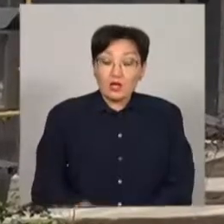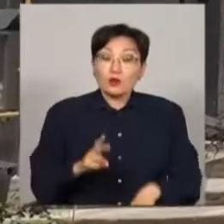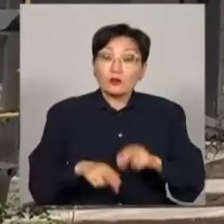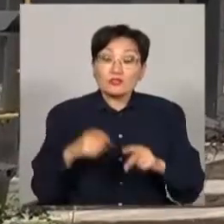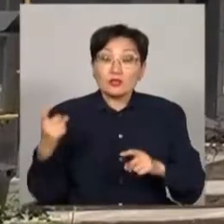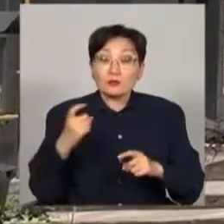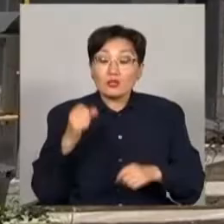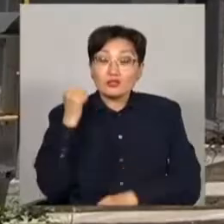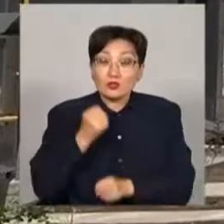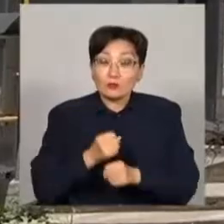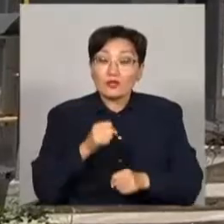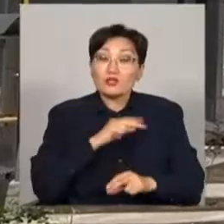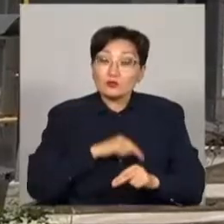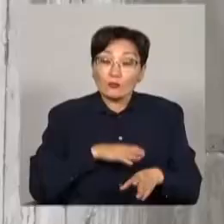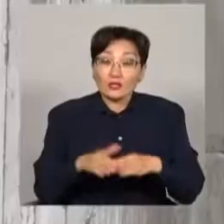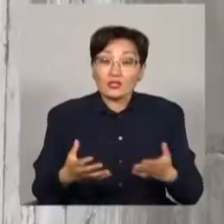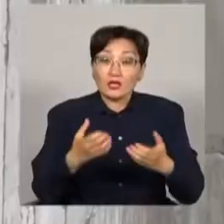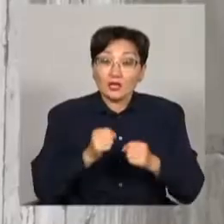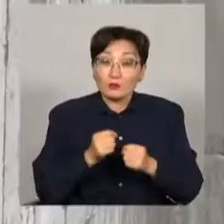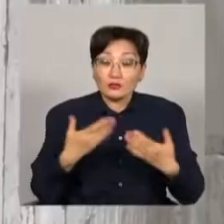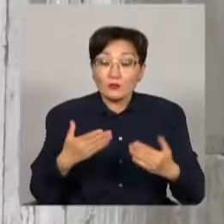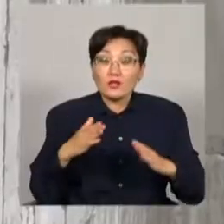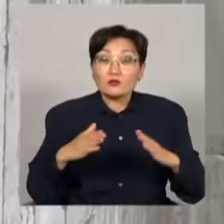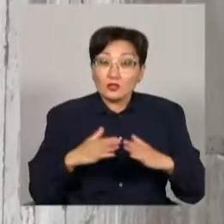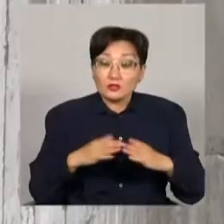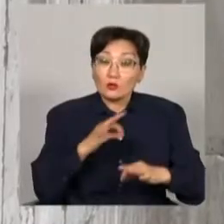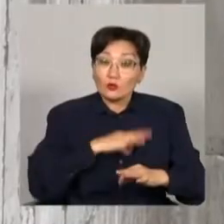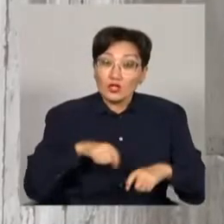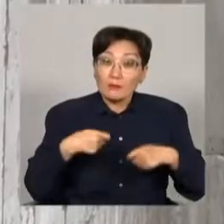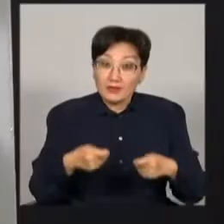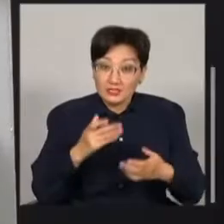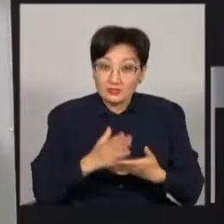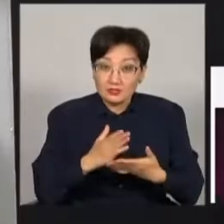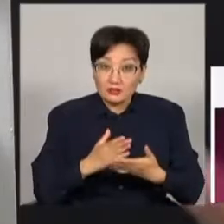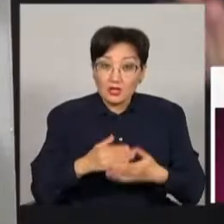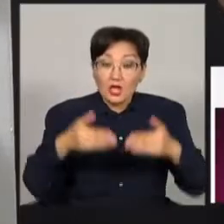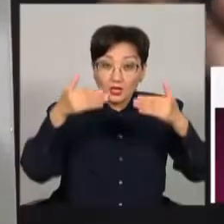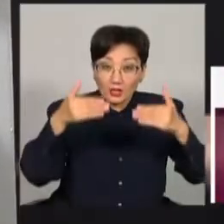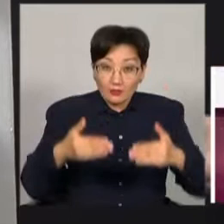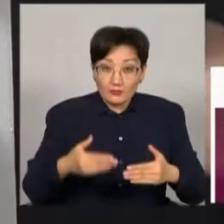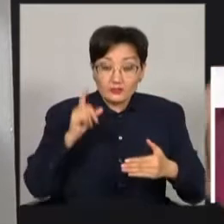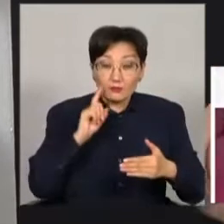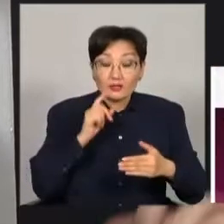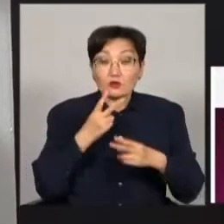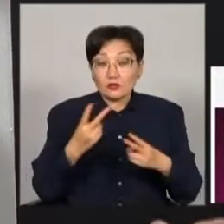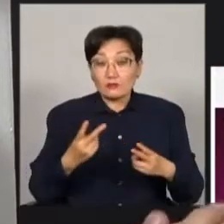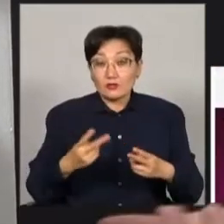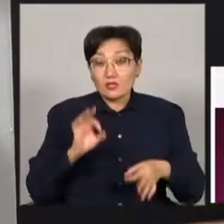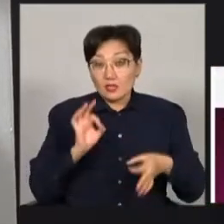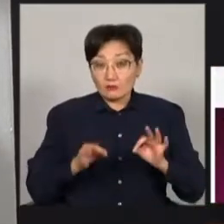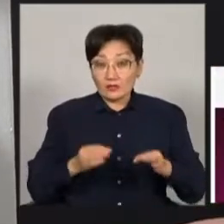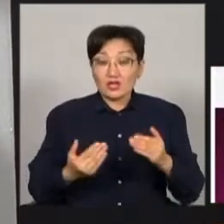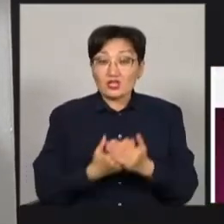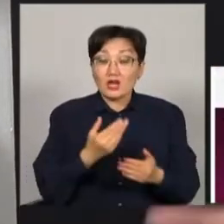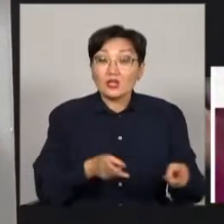иесі жұмысшылардың жұмысын толық қабылдап алмаса да тұрғын үй қазір қолданысқа берілген екен. Қабырғалар енді пока көреміз ғой, қазірше нормально, жаңадан